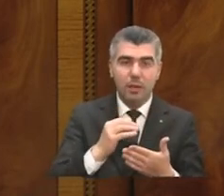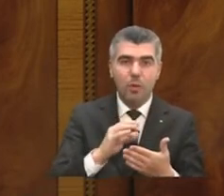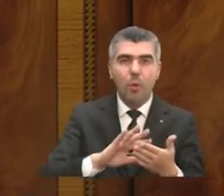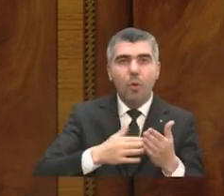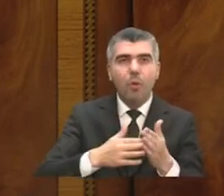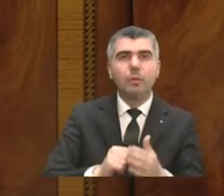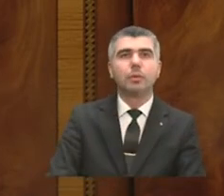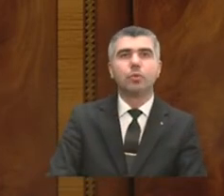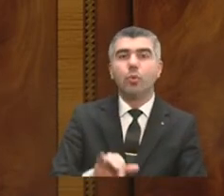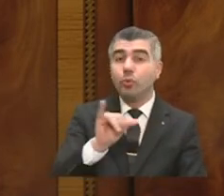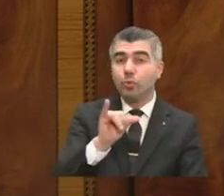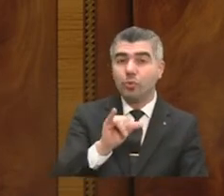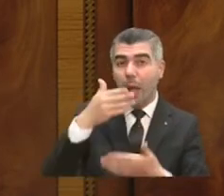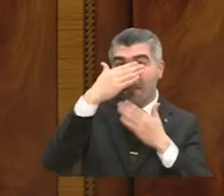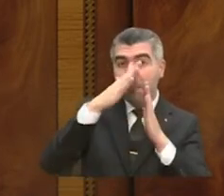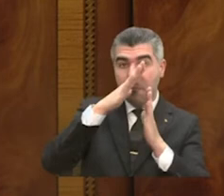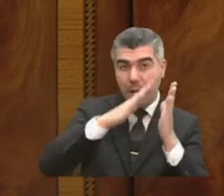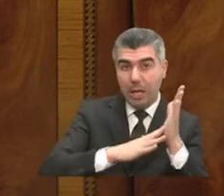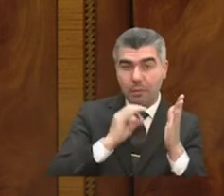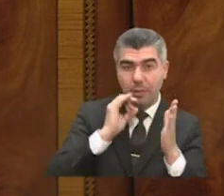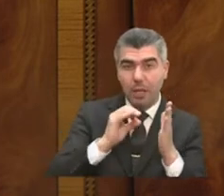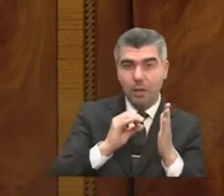qu'il faut,